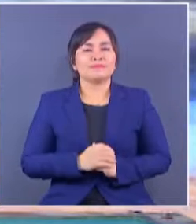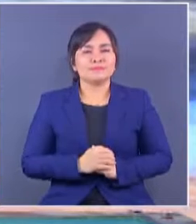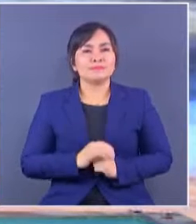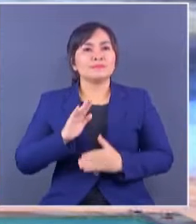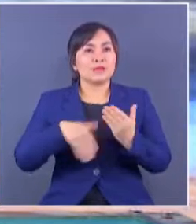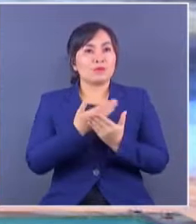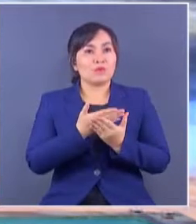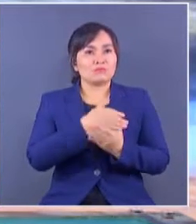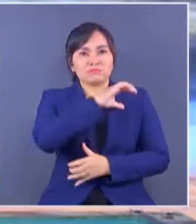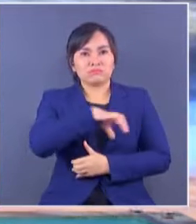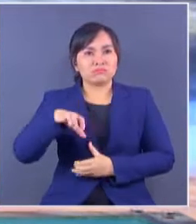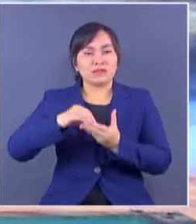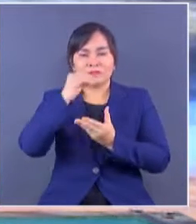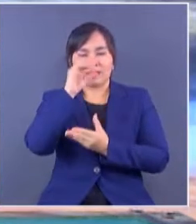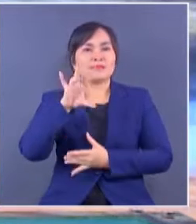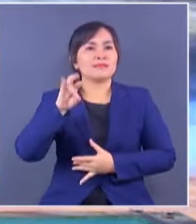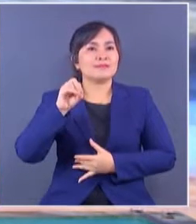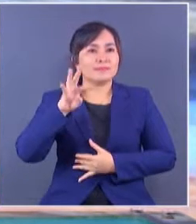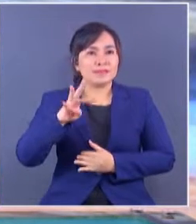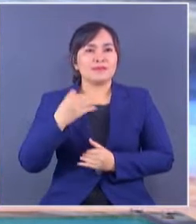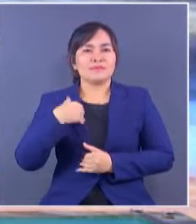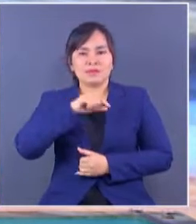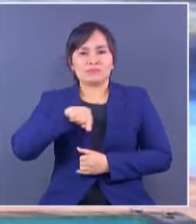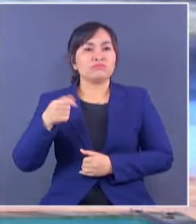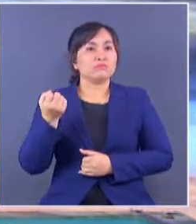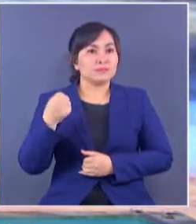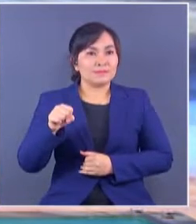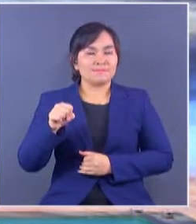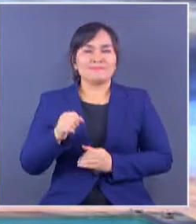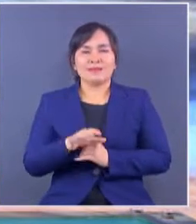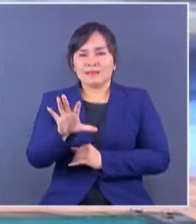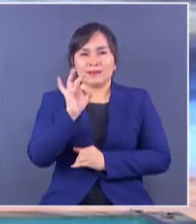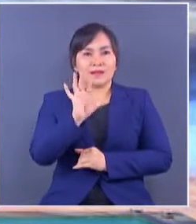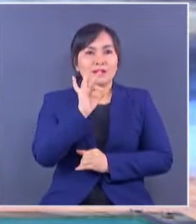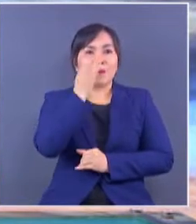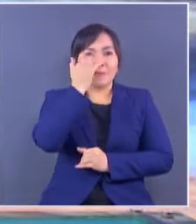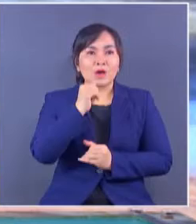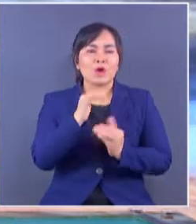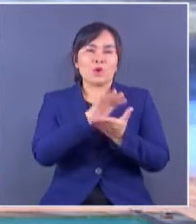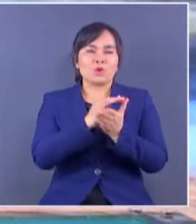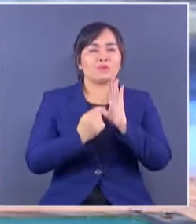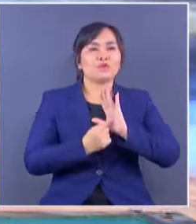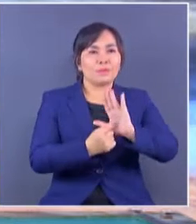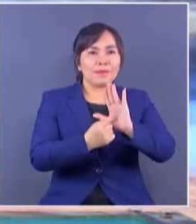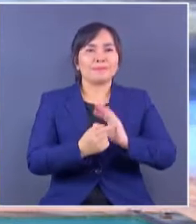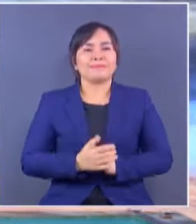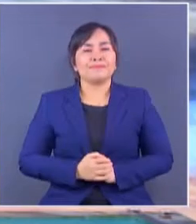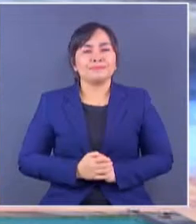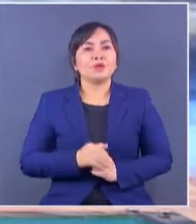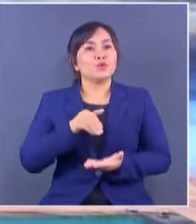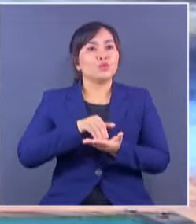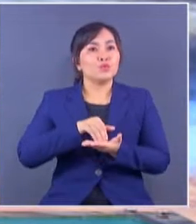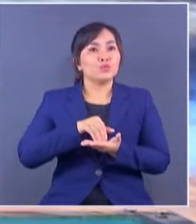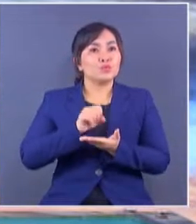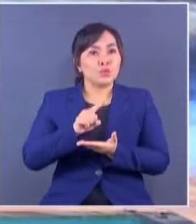ทั้งหมดเนี่ย74แห่งแล้วก็จะมีจำนวน10แห่งด้วยกันครับที่จะได้รับการคัดเลือกให้เป็นโรงเรียนต้นแบบครับเพื่อที่จะเป็นศู